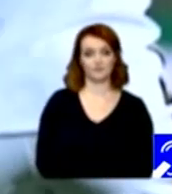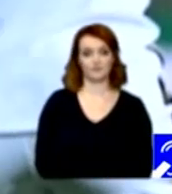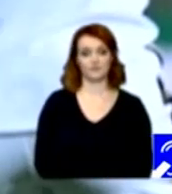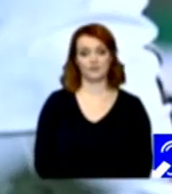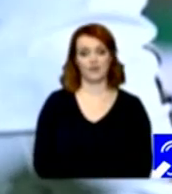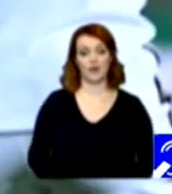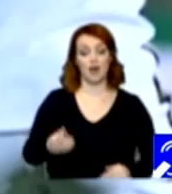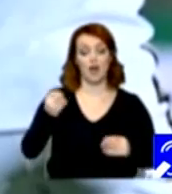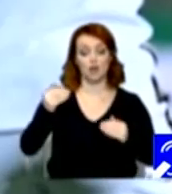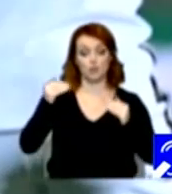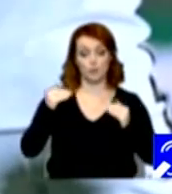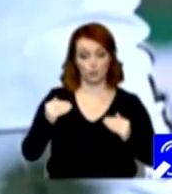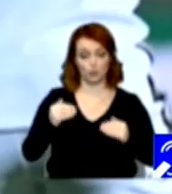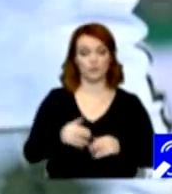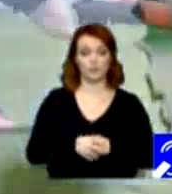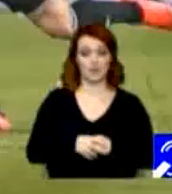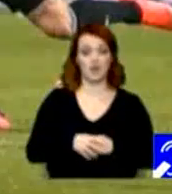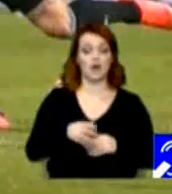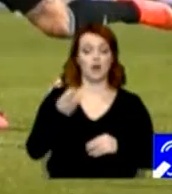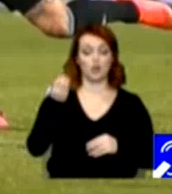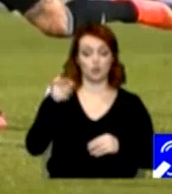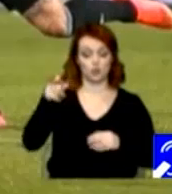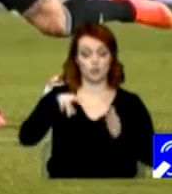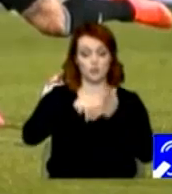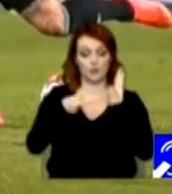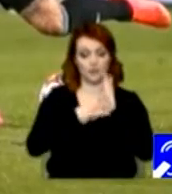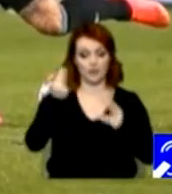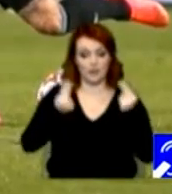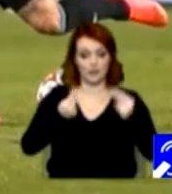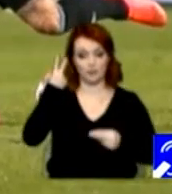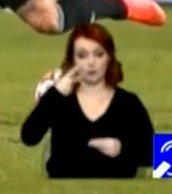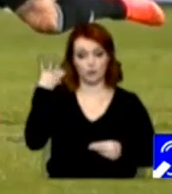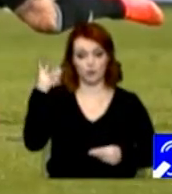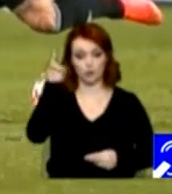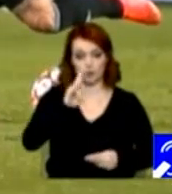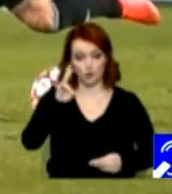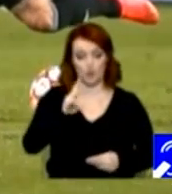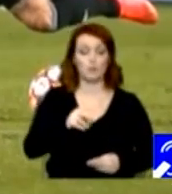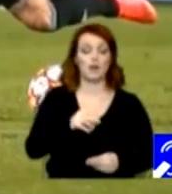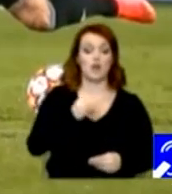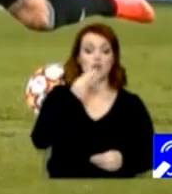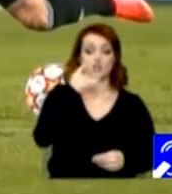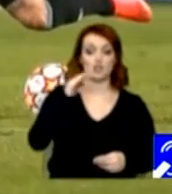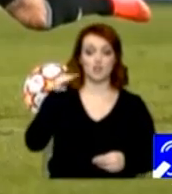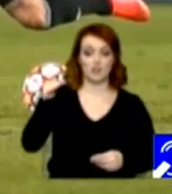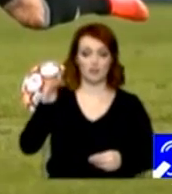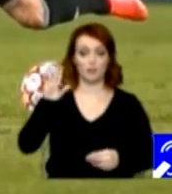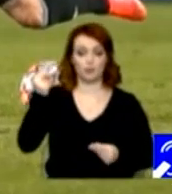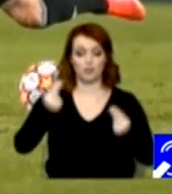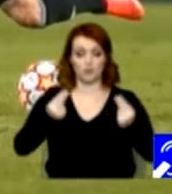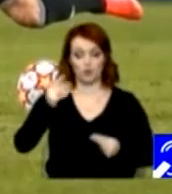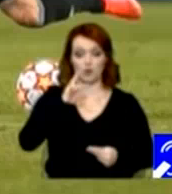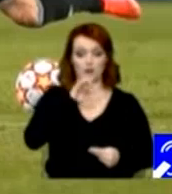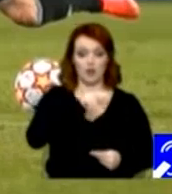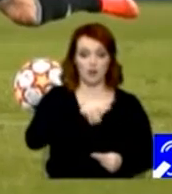penultima rundă din grupa de e programată pe 24 noiembrie când îl săriți va juca pe teren propriu cu Real Madrid iar